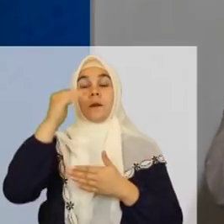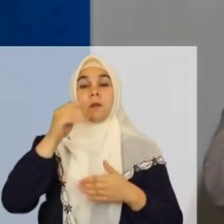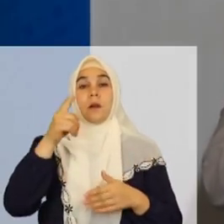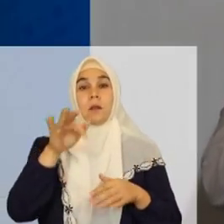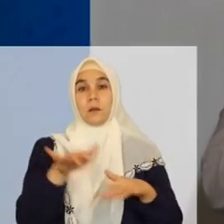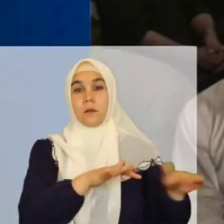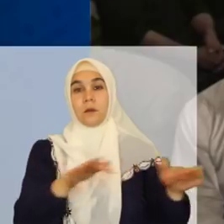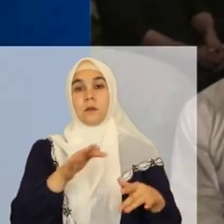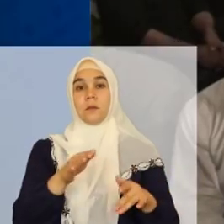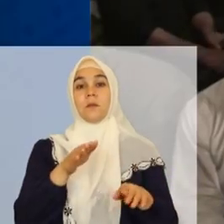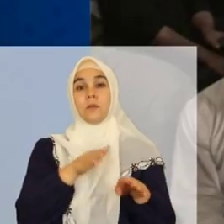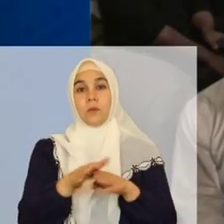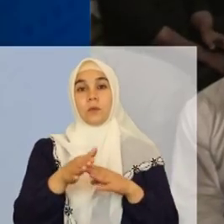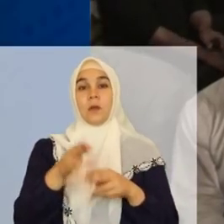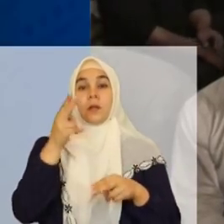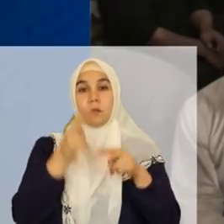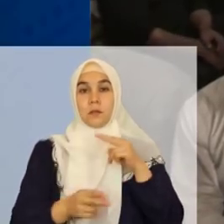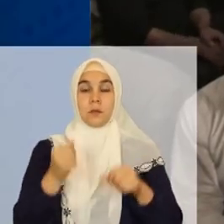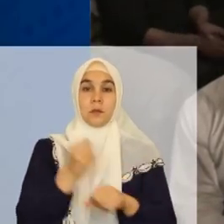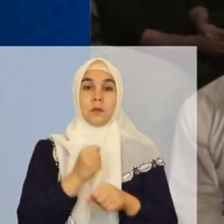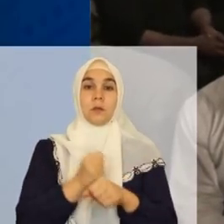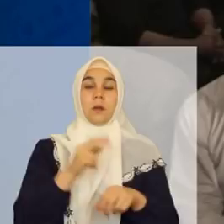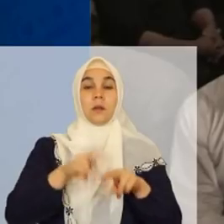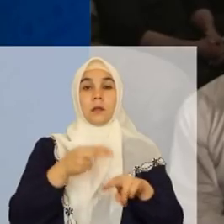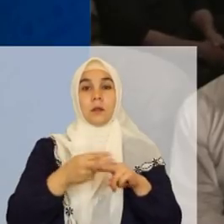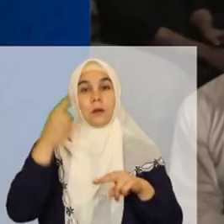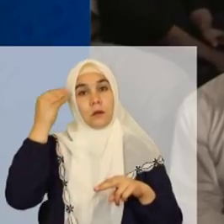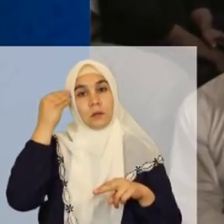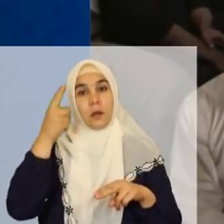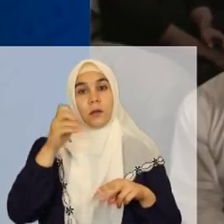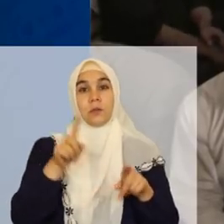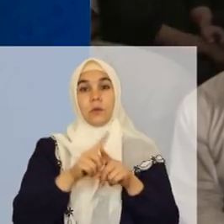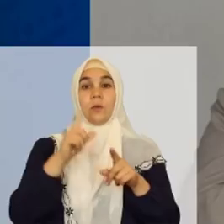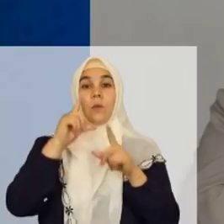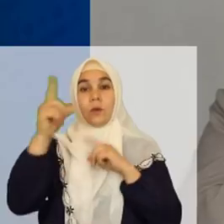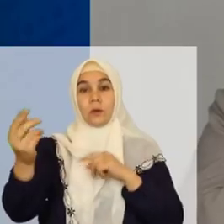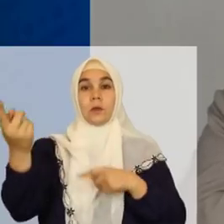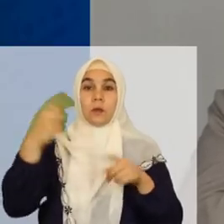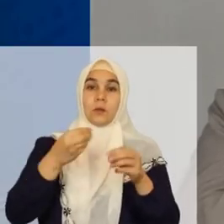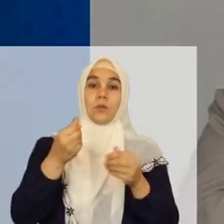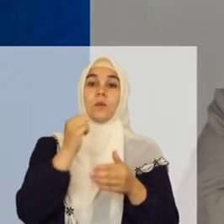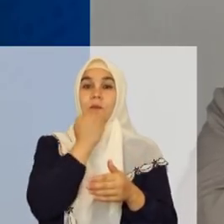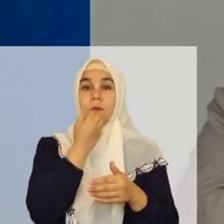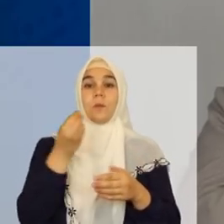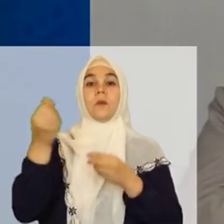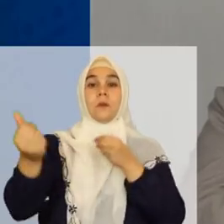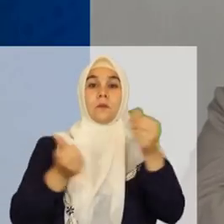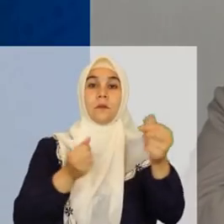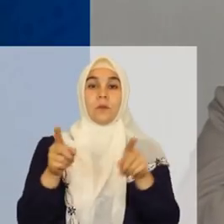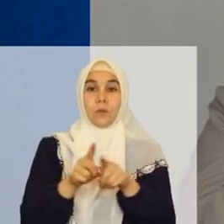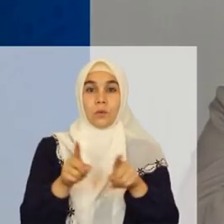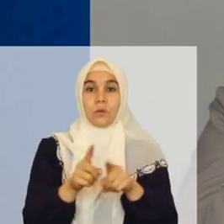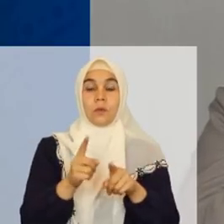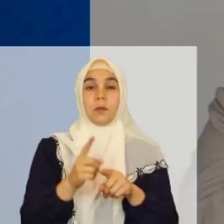maqomlik harakati bilan ado etiladigan ibodat. Shu bilan birga hajdan borgandan kelgunicha pul saqlaydi. Bu